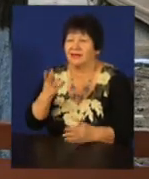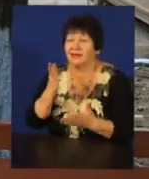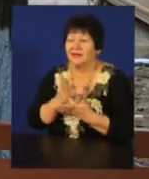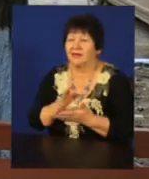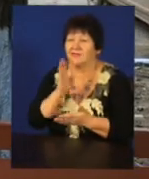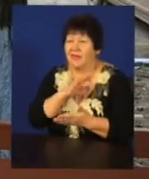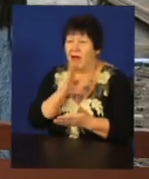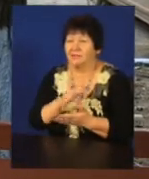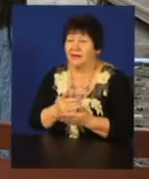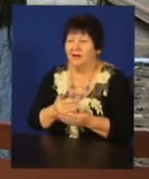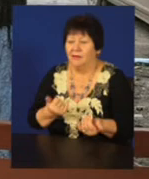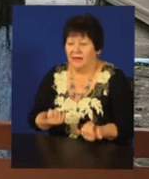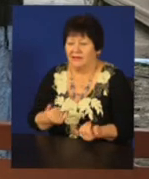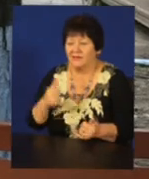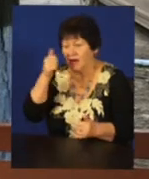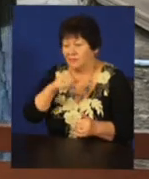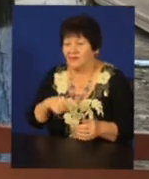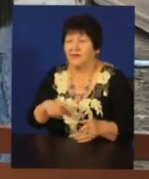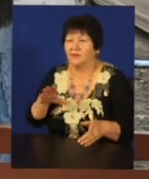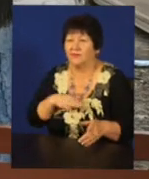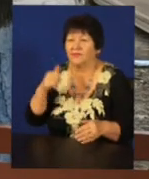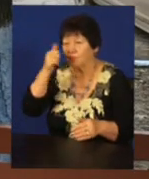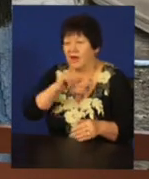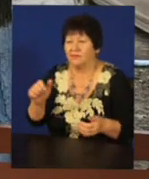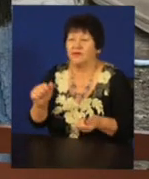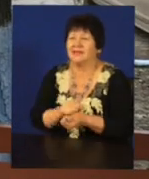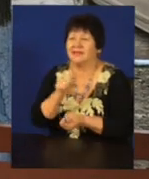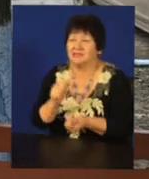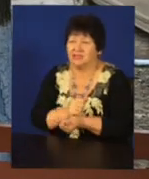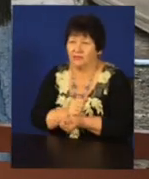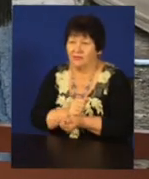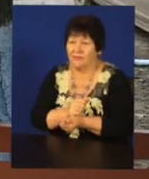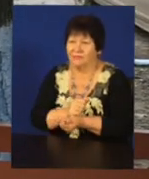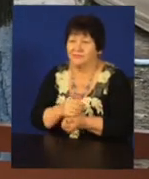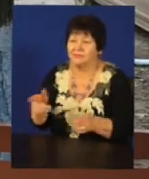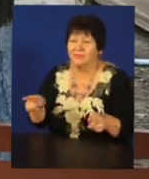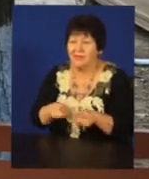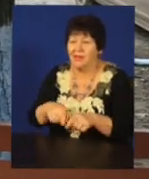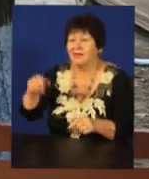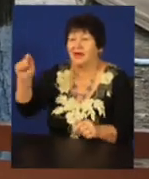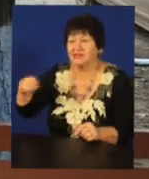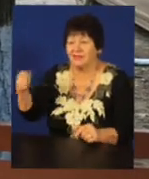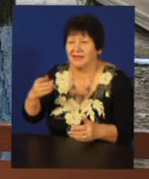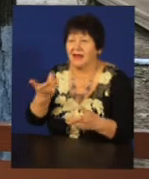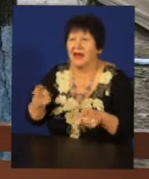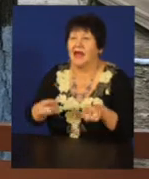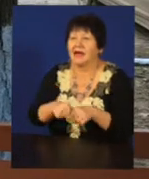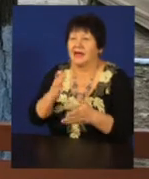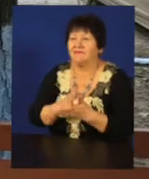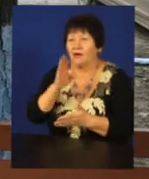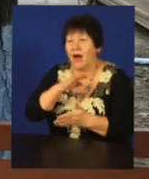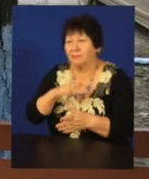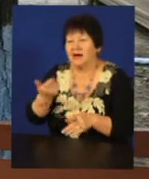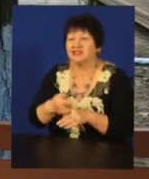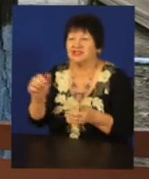anul acesta fiind un an secetos, într-adevăr chiar și fântânile care au apă, și fântânile